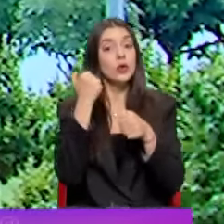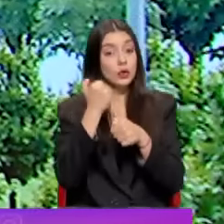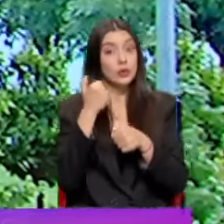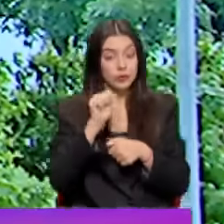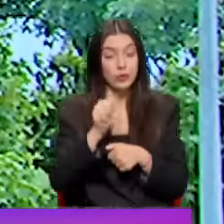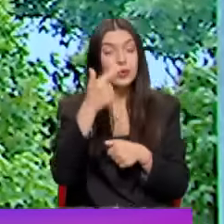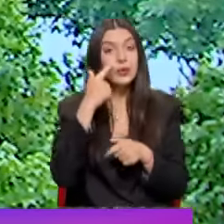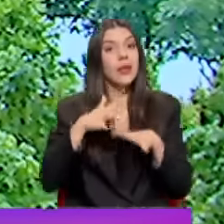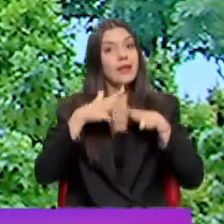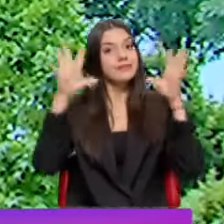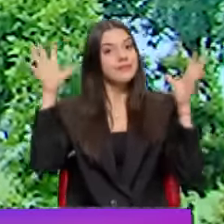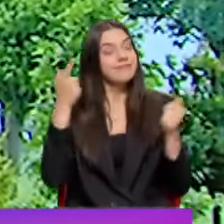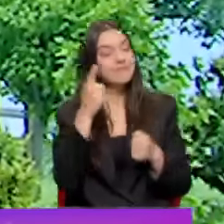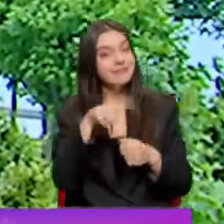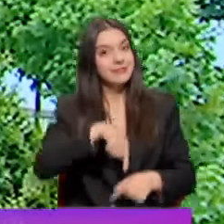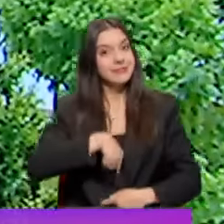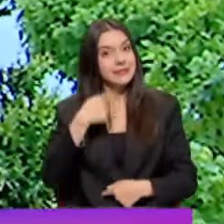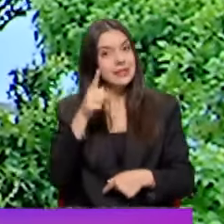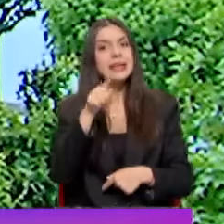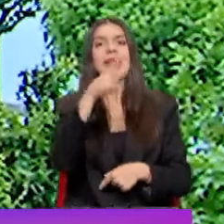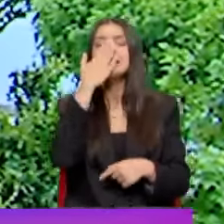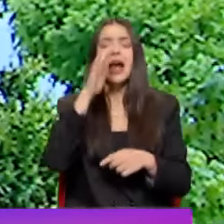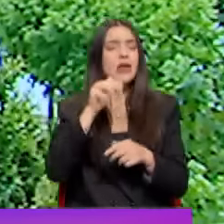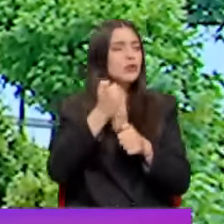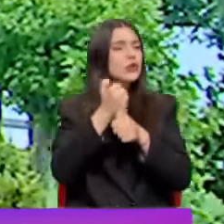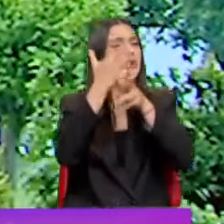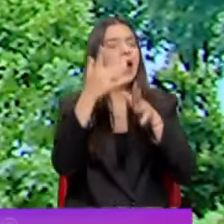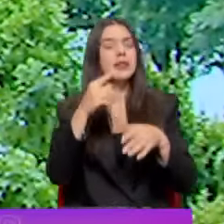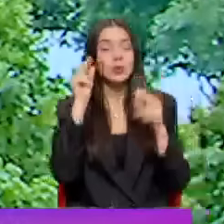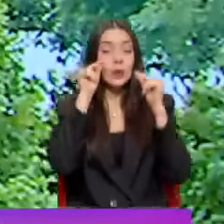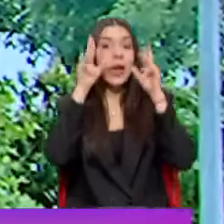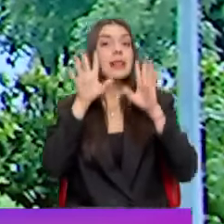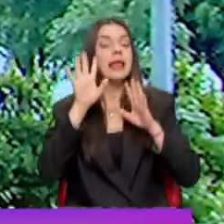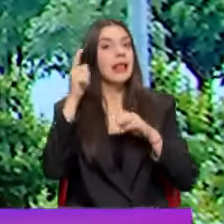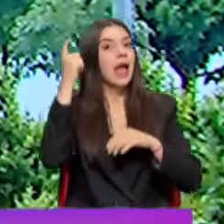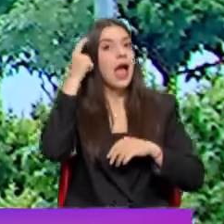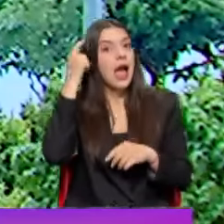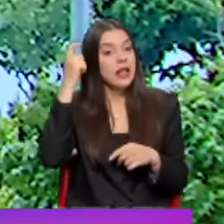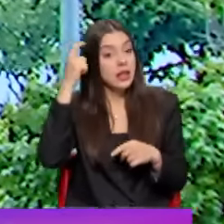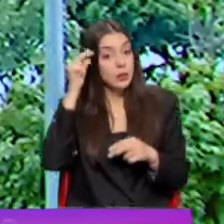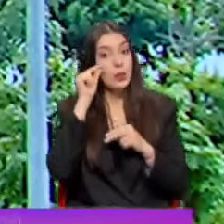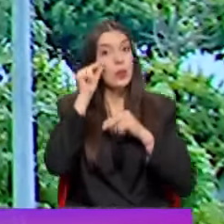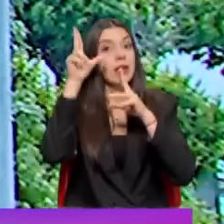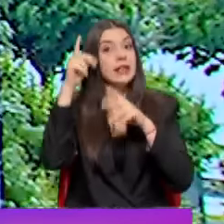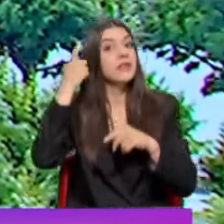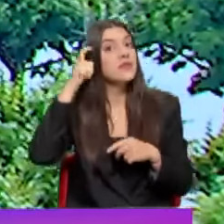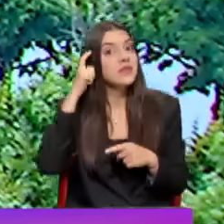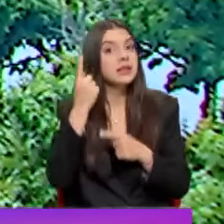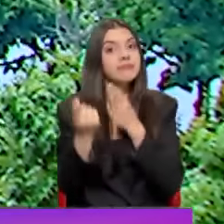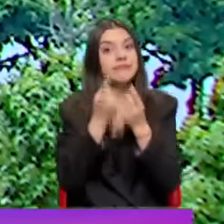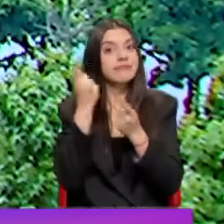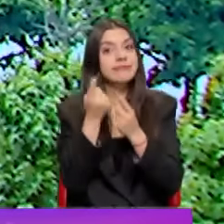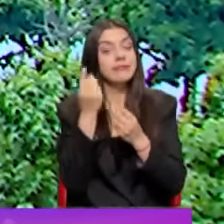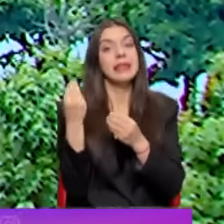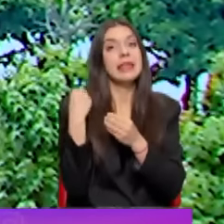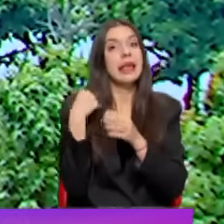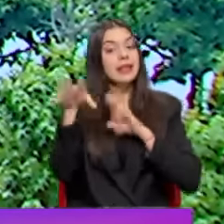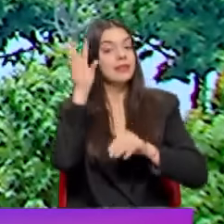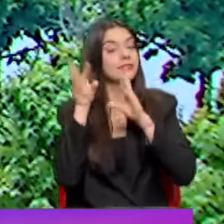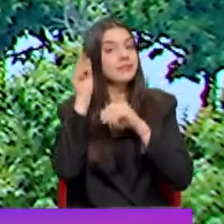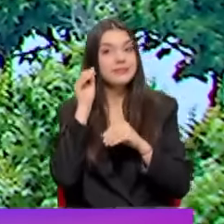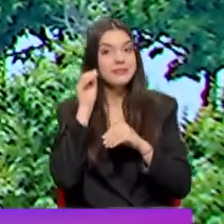gayret ederken sadece sizi uy gü hazırlamak değil zihinsel olarak da aklımızı fikrimizi geliştirmek yeni bilgiler